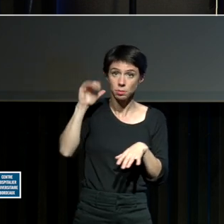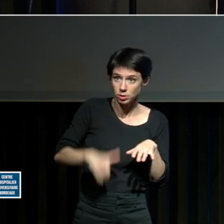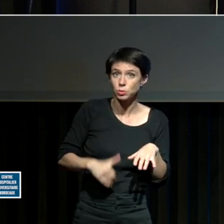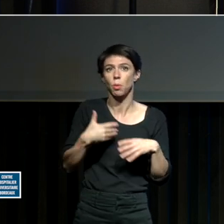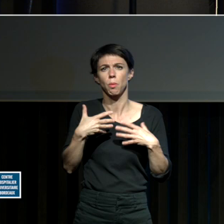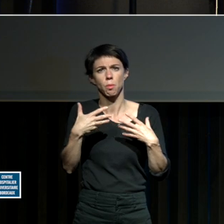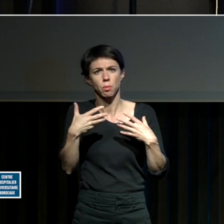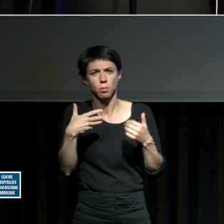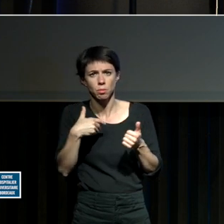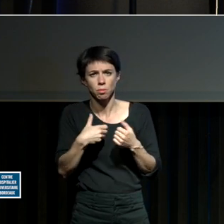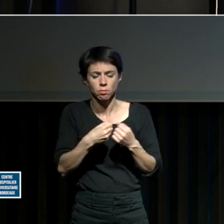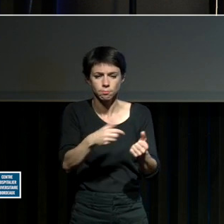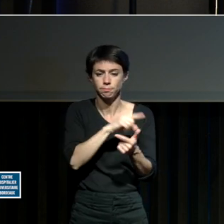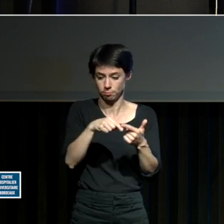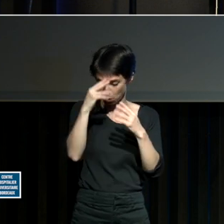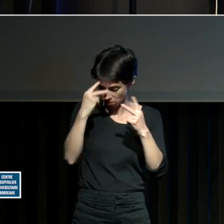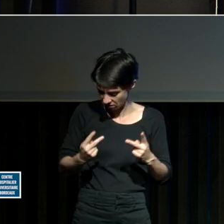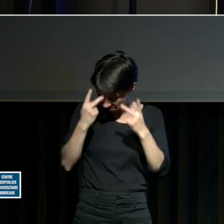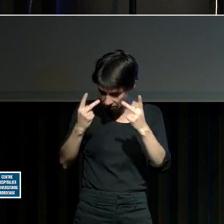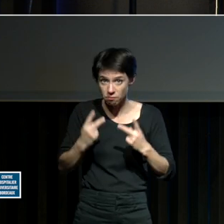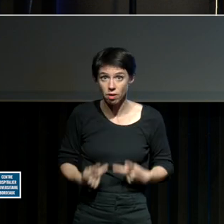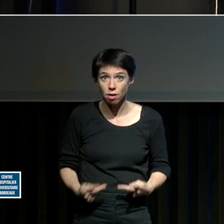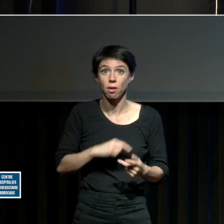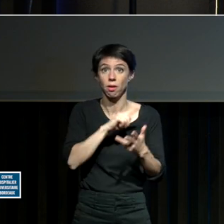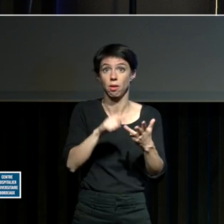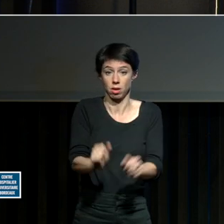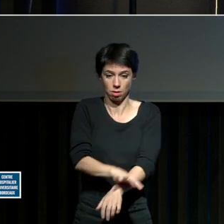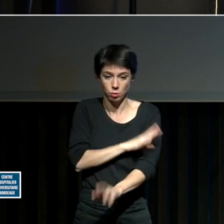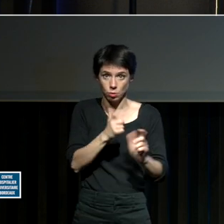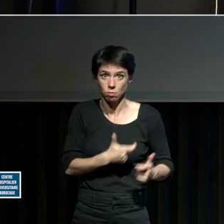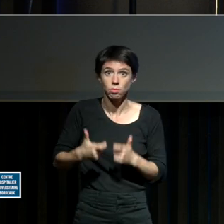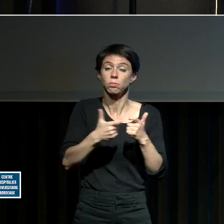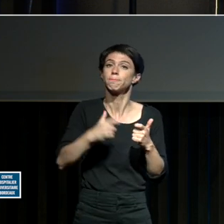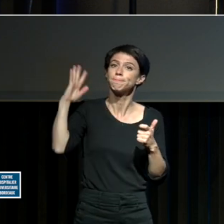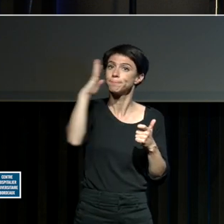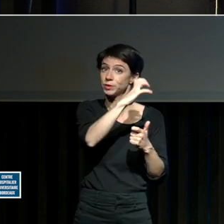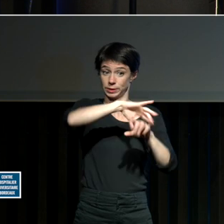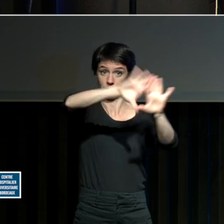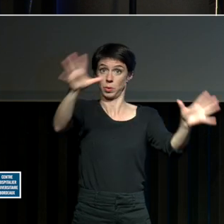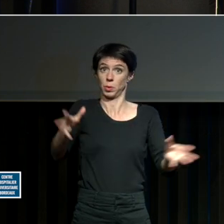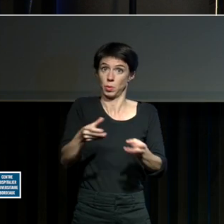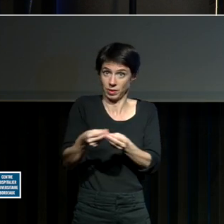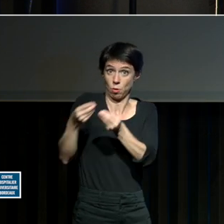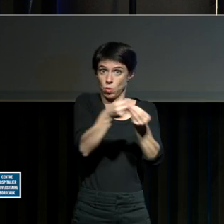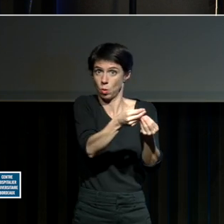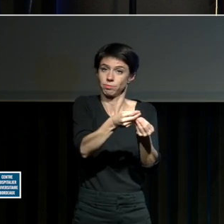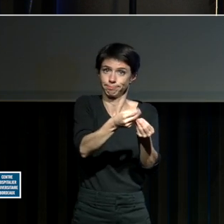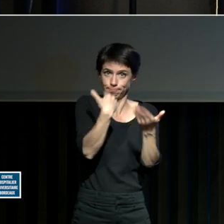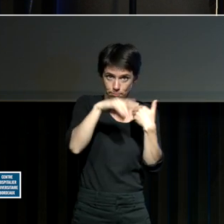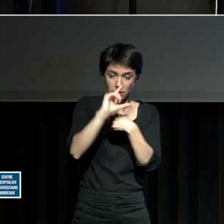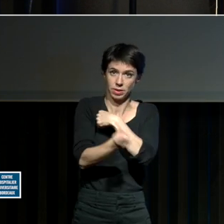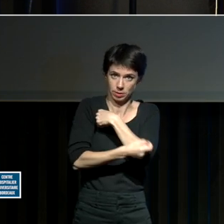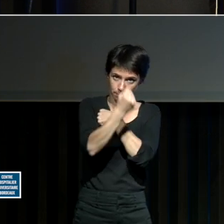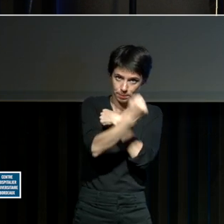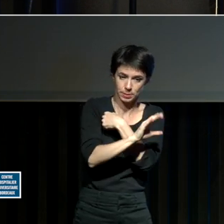des difficultés, notamment de régulation émotionnelle. Alors, des travaux récents